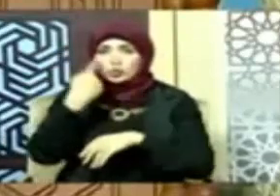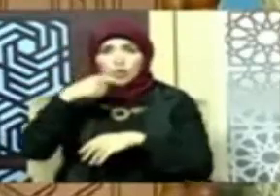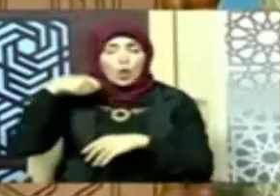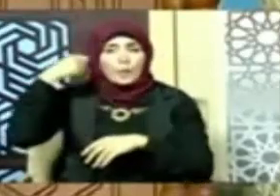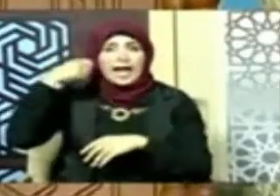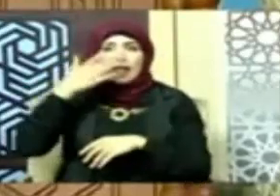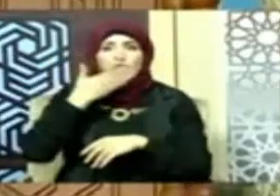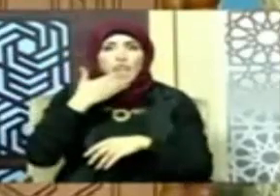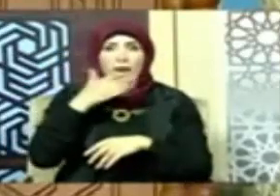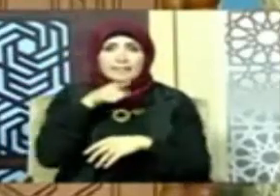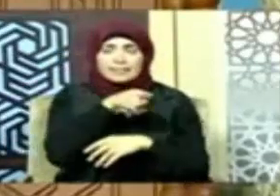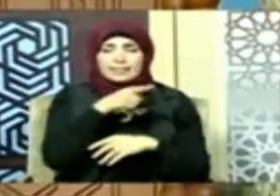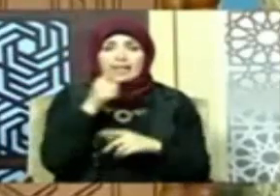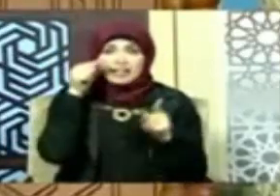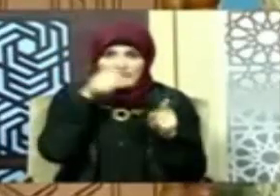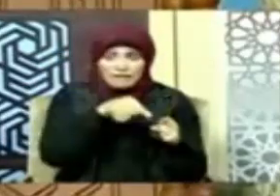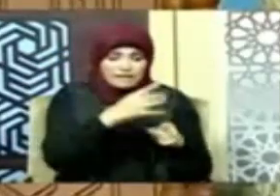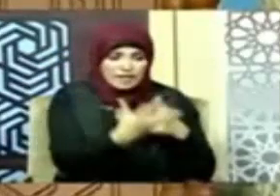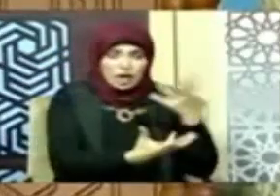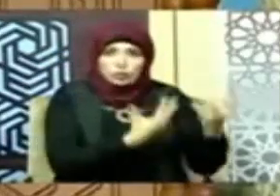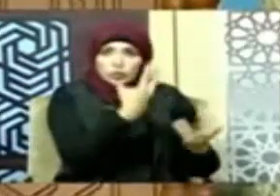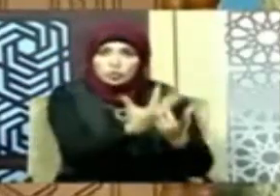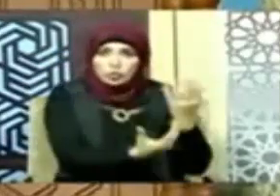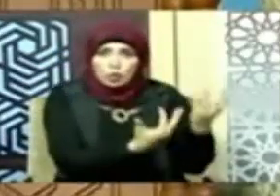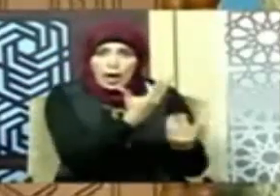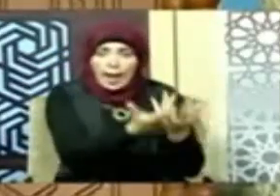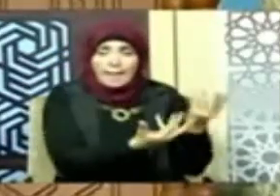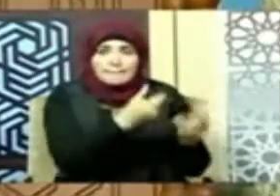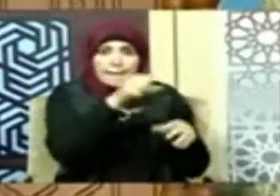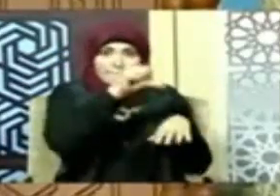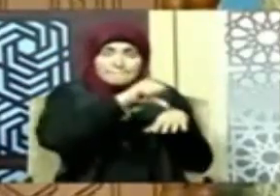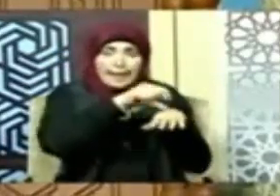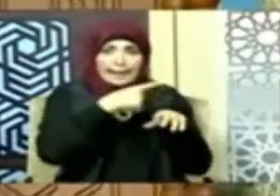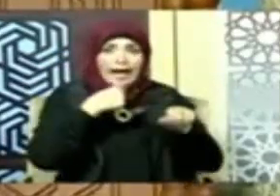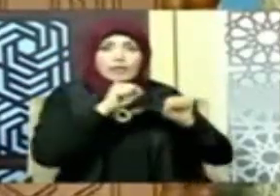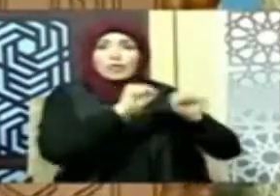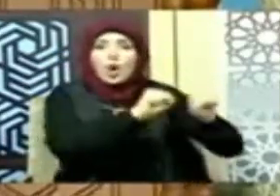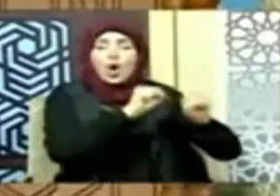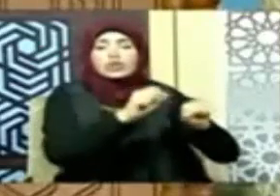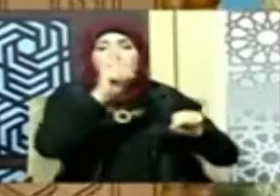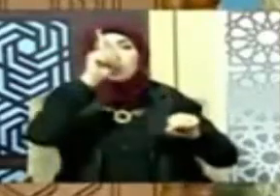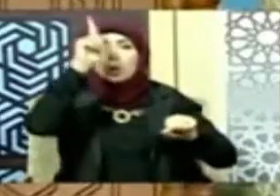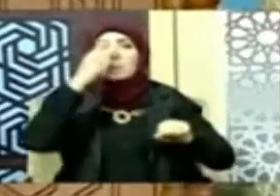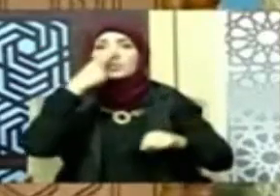في جهنم مثوى للمتكبرين.